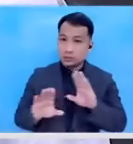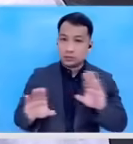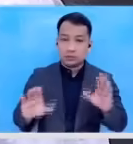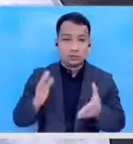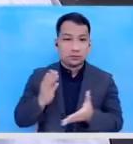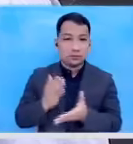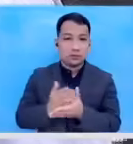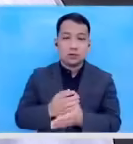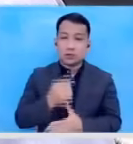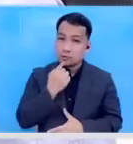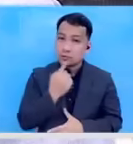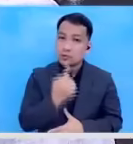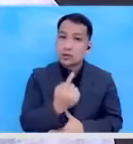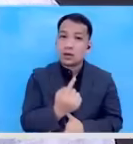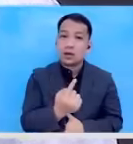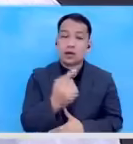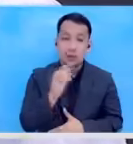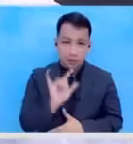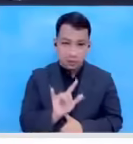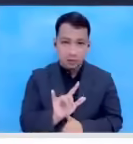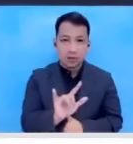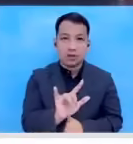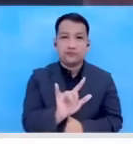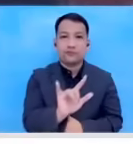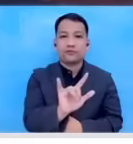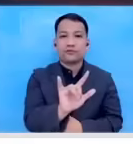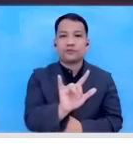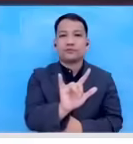magsasawang mag I love you.